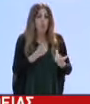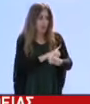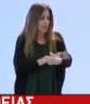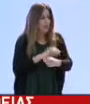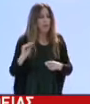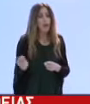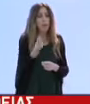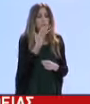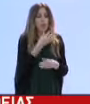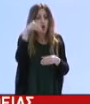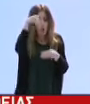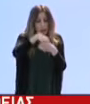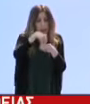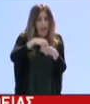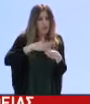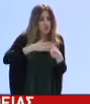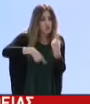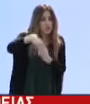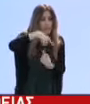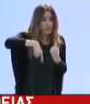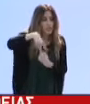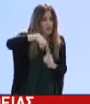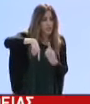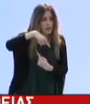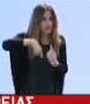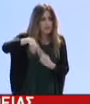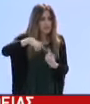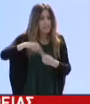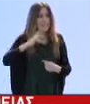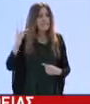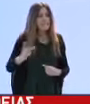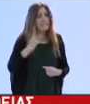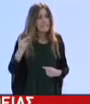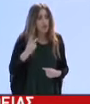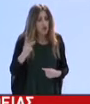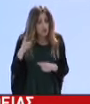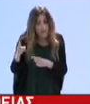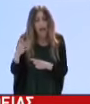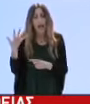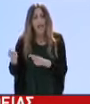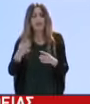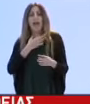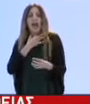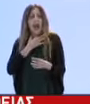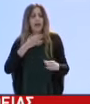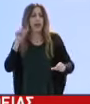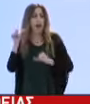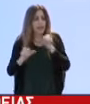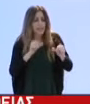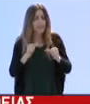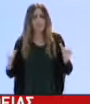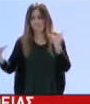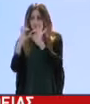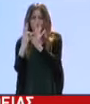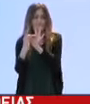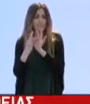κοινωνίας συγχρονίζεται με τις αξίες που διαχρονικά υπηρετεί η Νέα Δημοκρατία, την ελευθερία και την αλληλεγγύη. Δεν